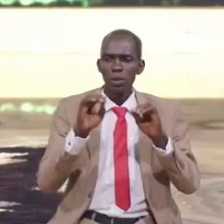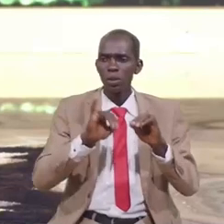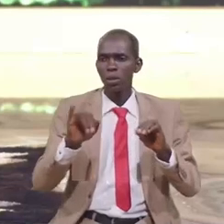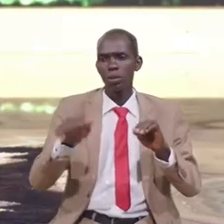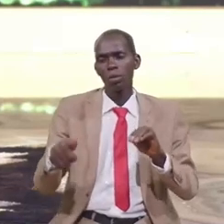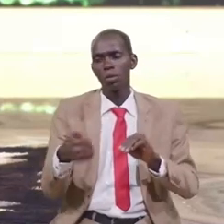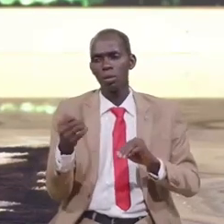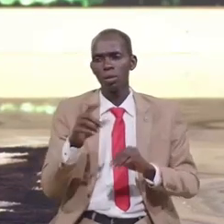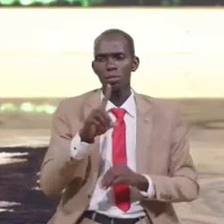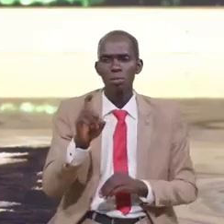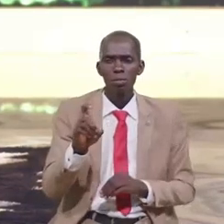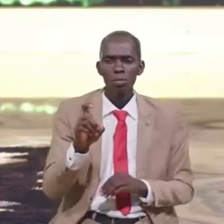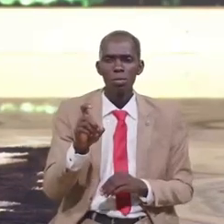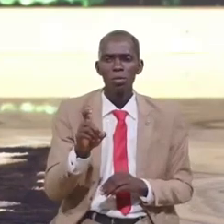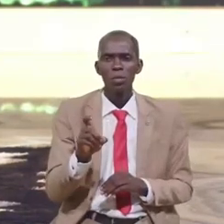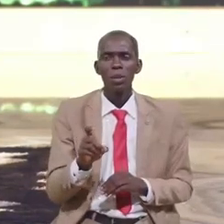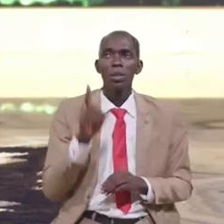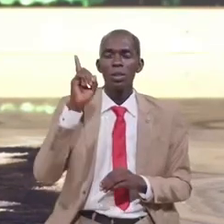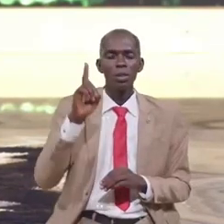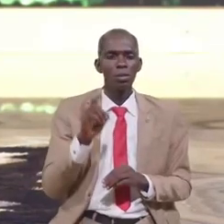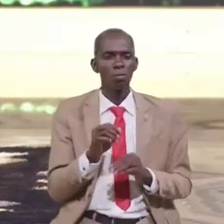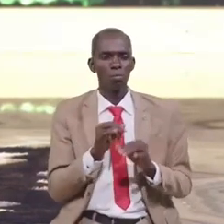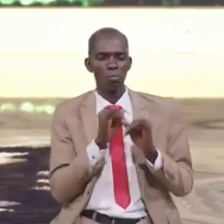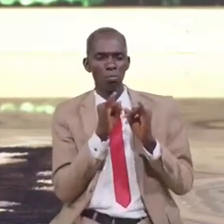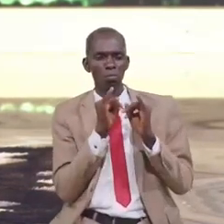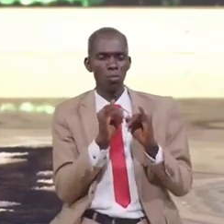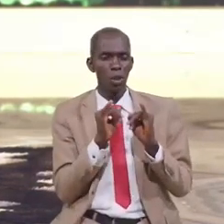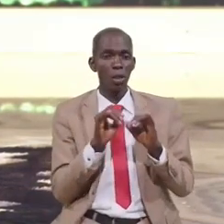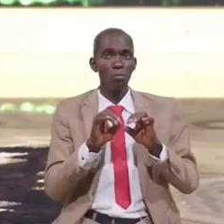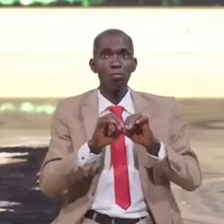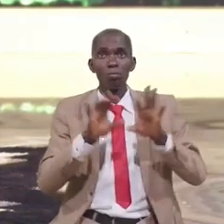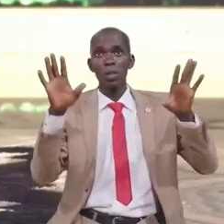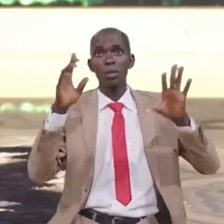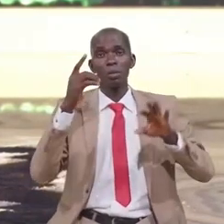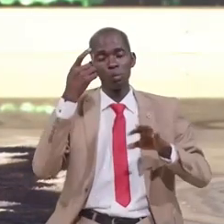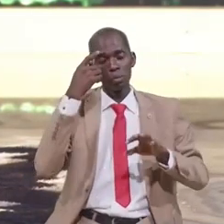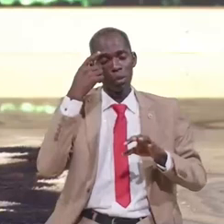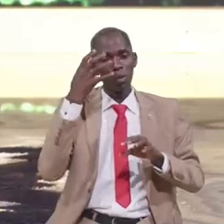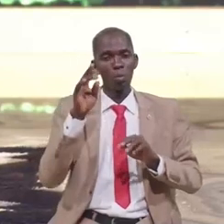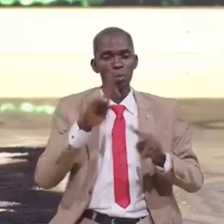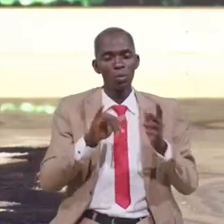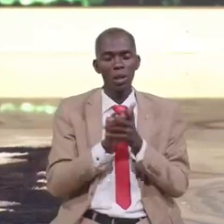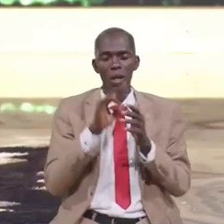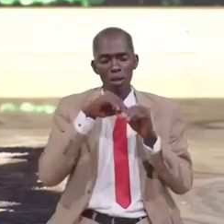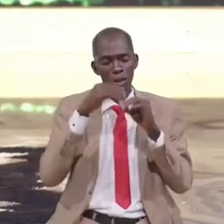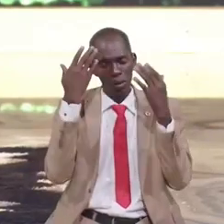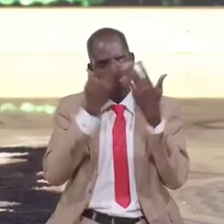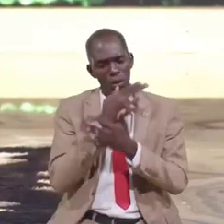autres? Il a illuminé ceux qui sont dans les ténèbres, est-ce que vous illuminez quelqu'un?